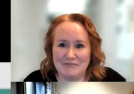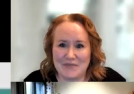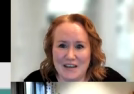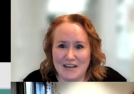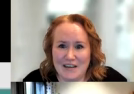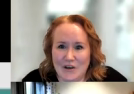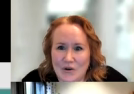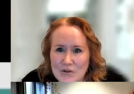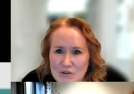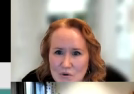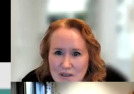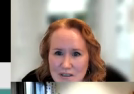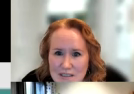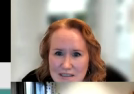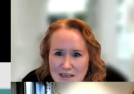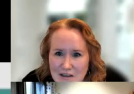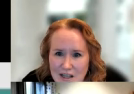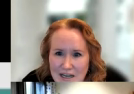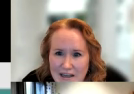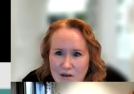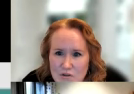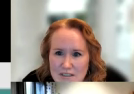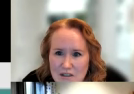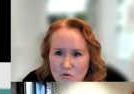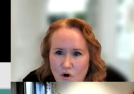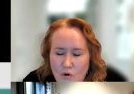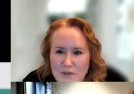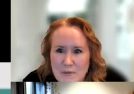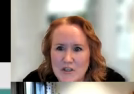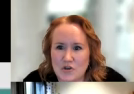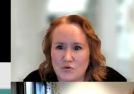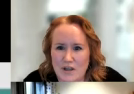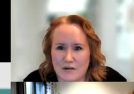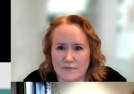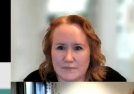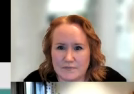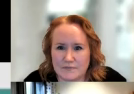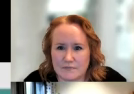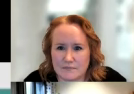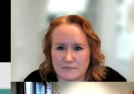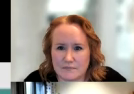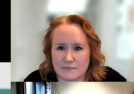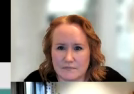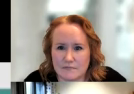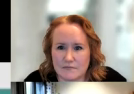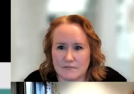hvert. Og så siste, skal erklæringen også si noe om dispensasjoner?